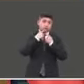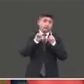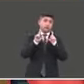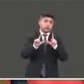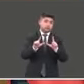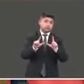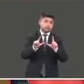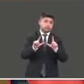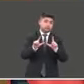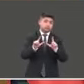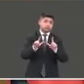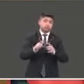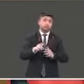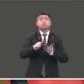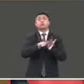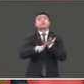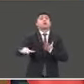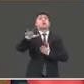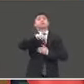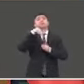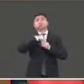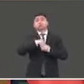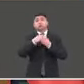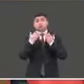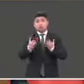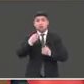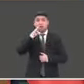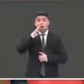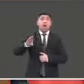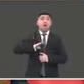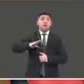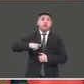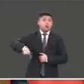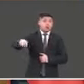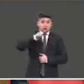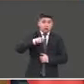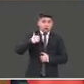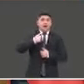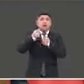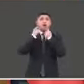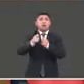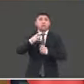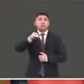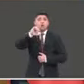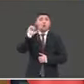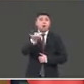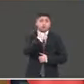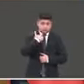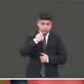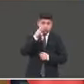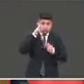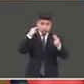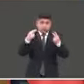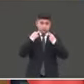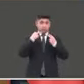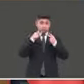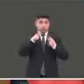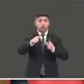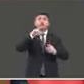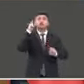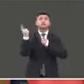istedim tüm bunlar evlatlarımızın eğitimine verdiğimiz önemin ifadeleri olan